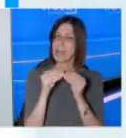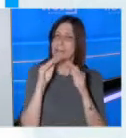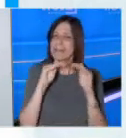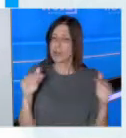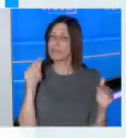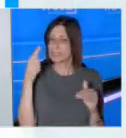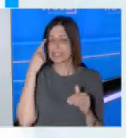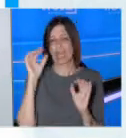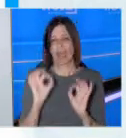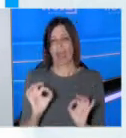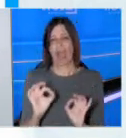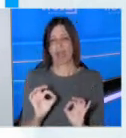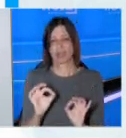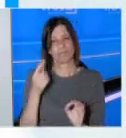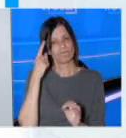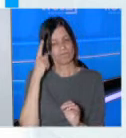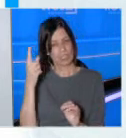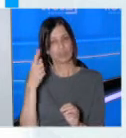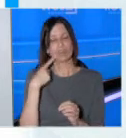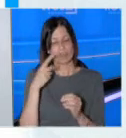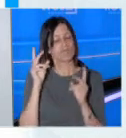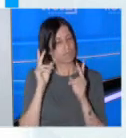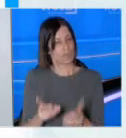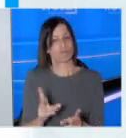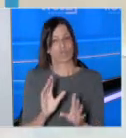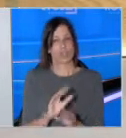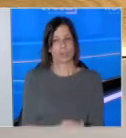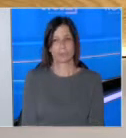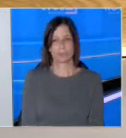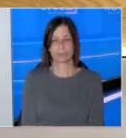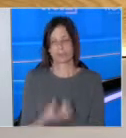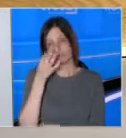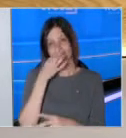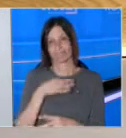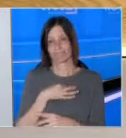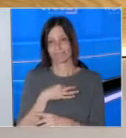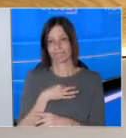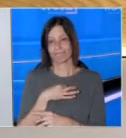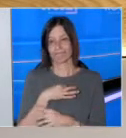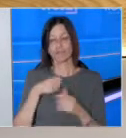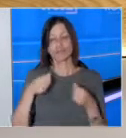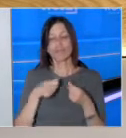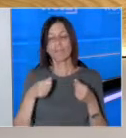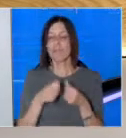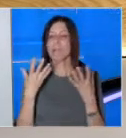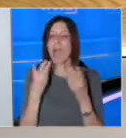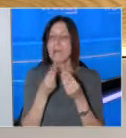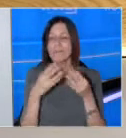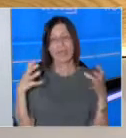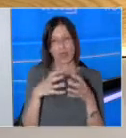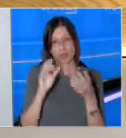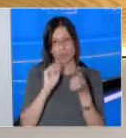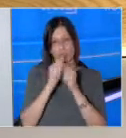המתונים, זה ריאלי, רציונלי ובהסק יד. שימו לב, שותפים רבים לגוש